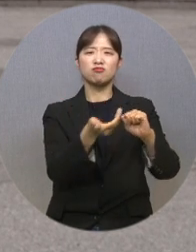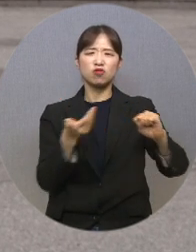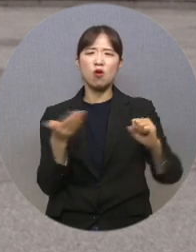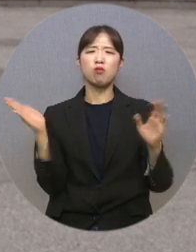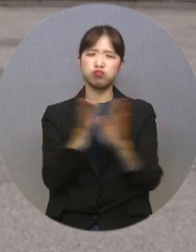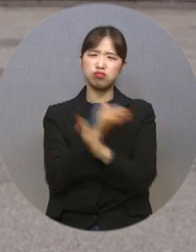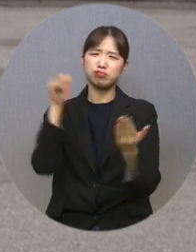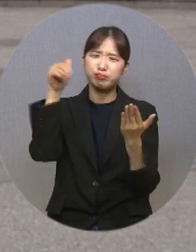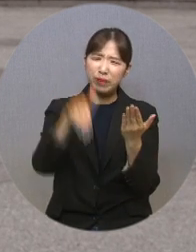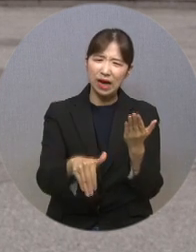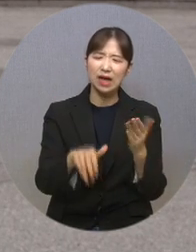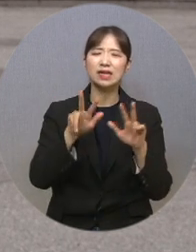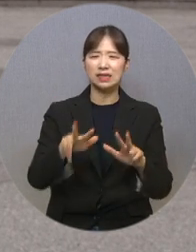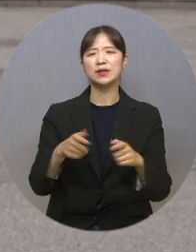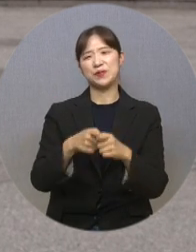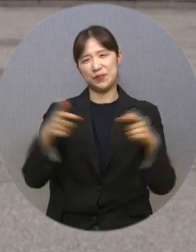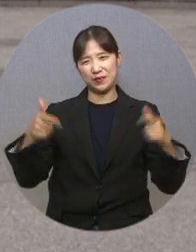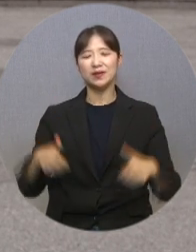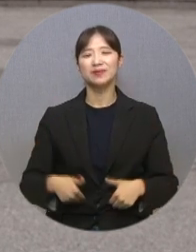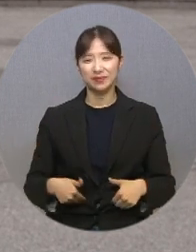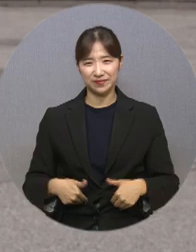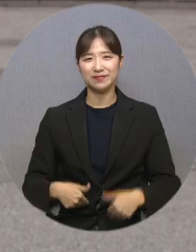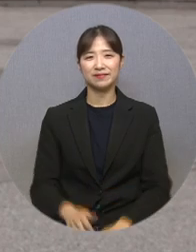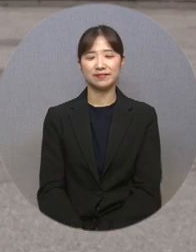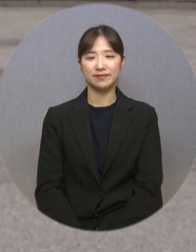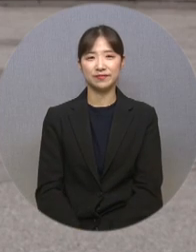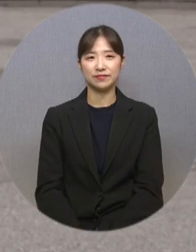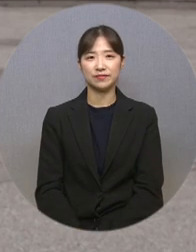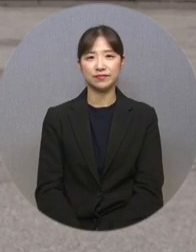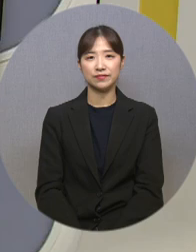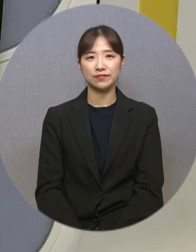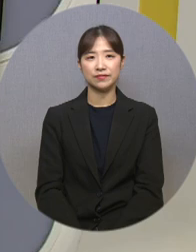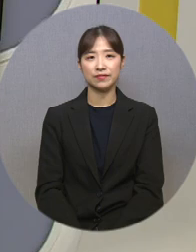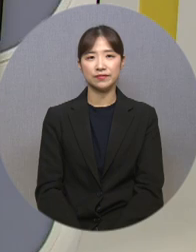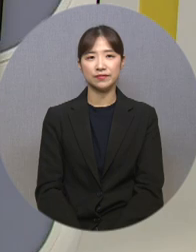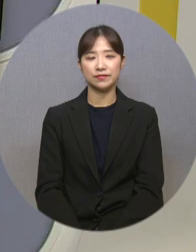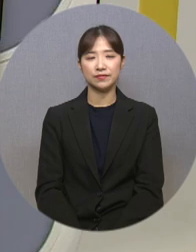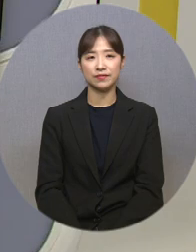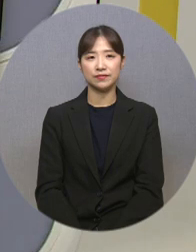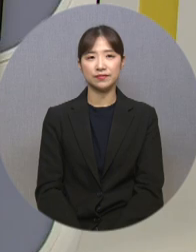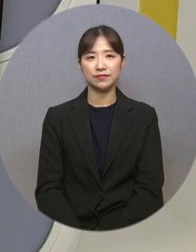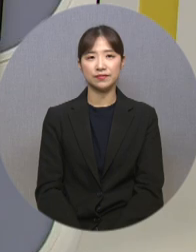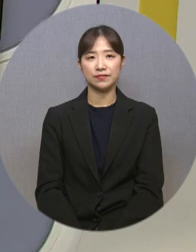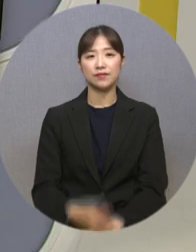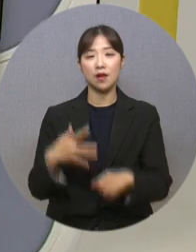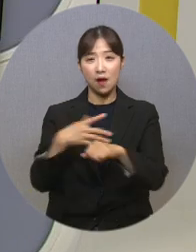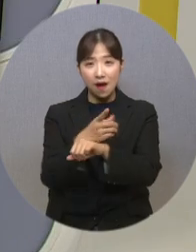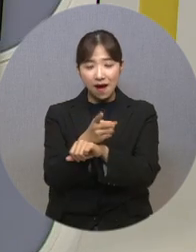수급량을 늘리는 데 집중할 계획입니다. 복지TV 뉴스 전우주입니다. 이 밖에